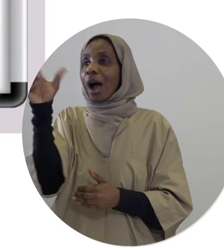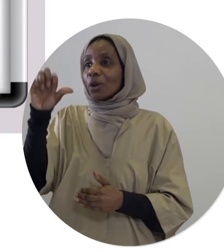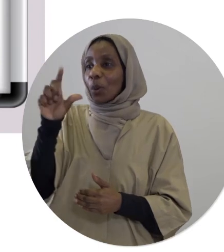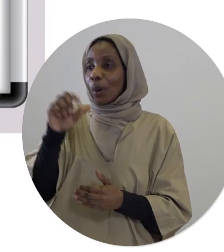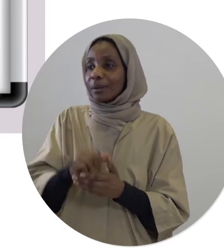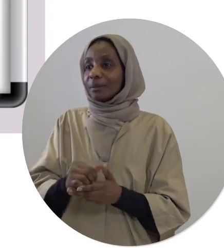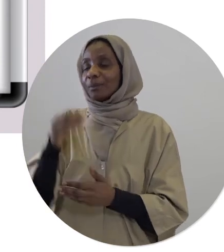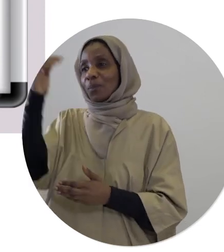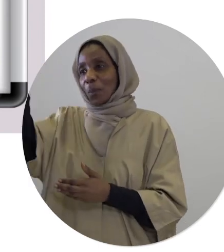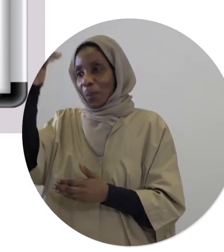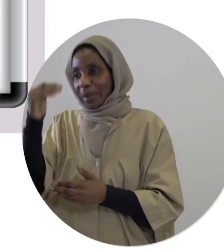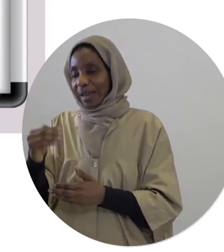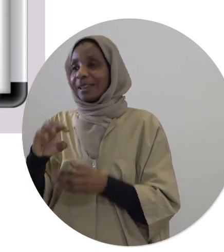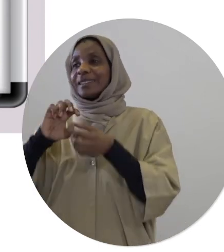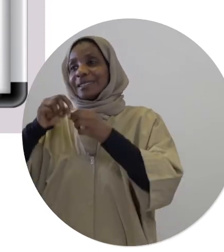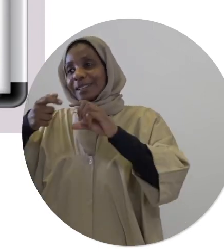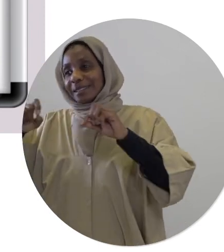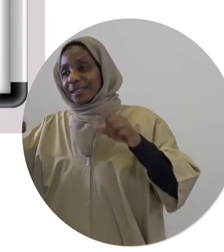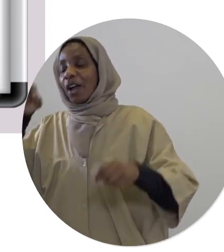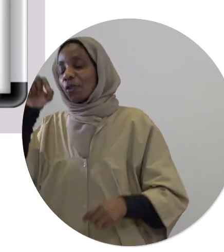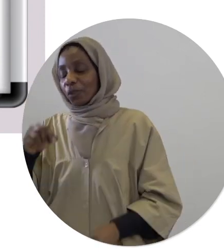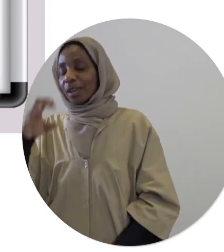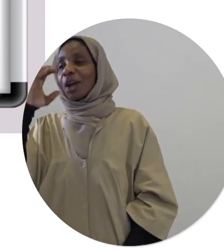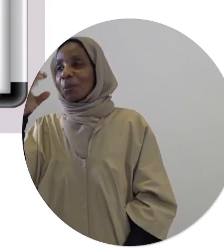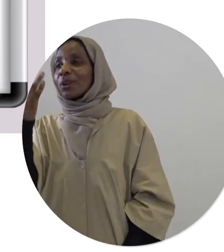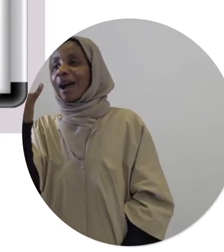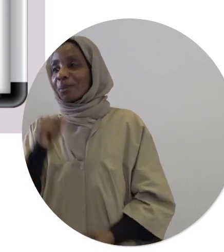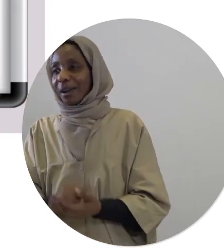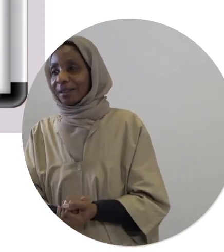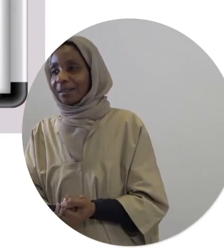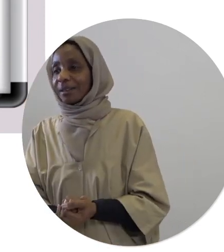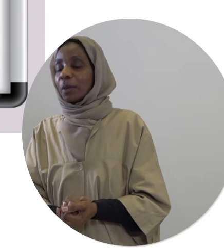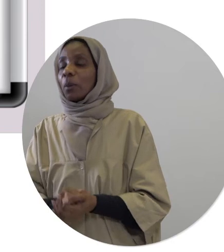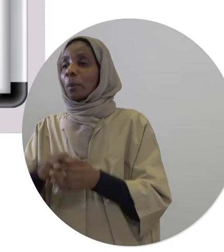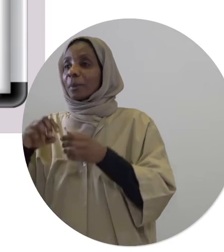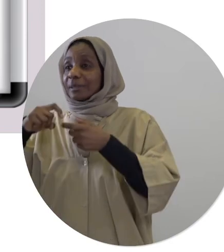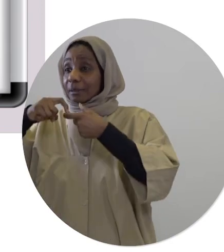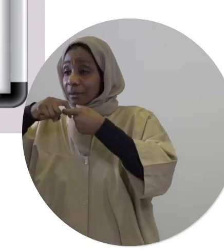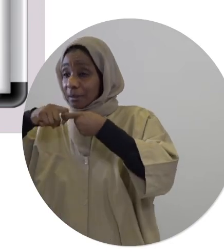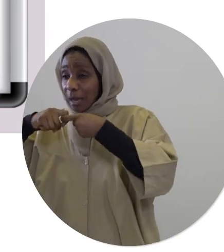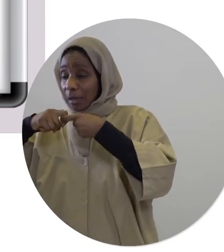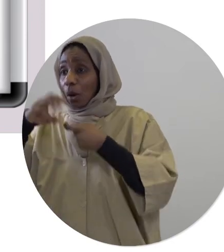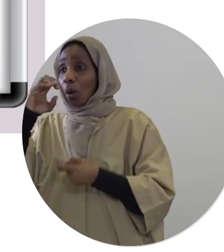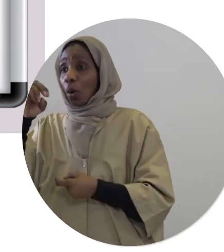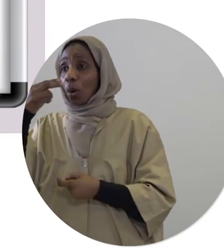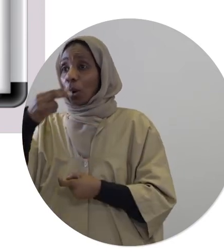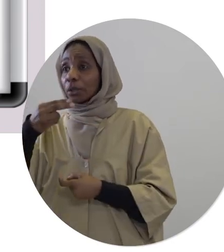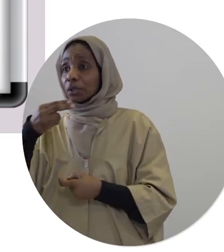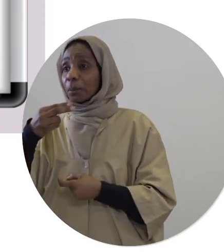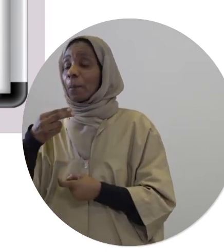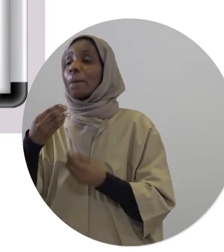المثال الذي يليه، لدي سلسلة مكونة أيضا من أربع ذرات من الكربون، ولكن مكان اتصال